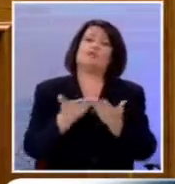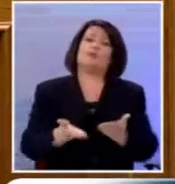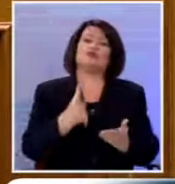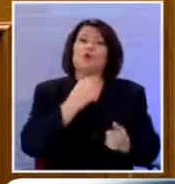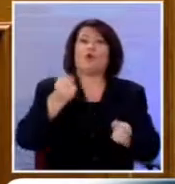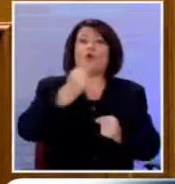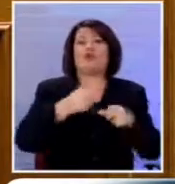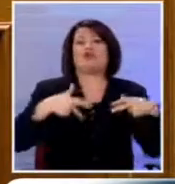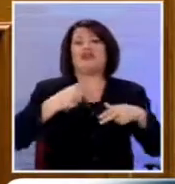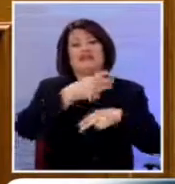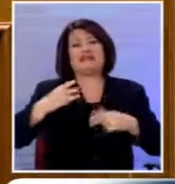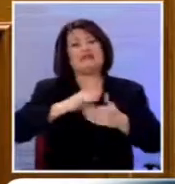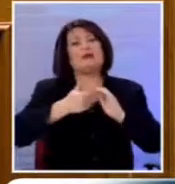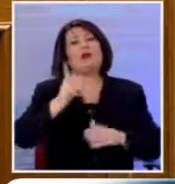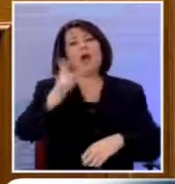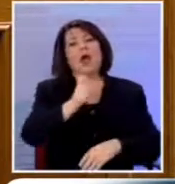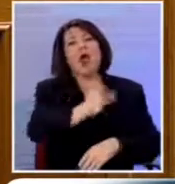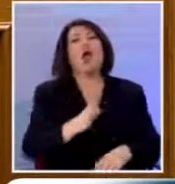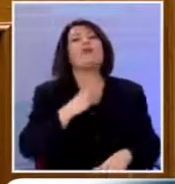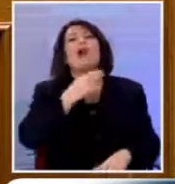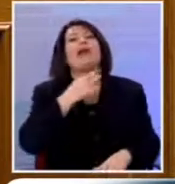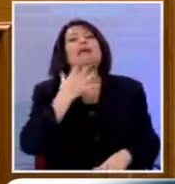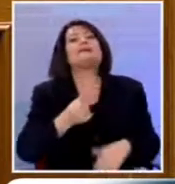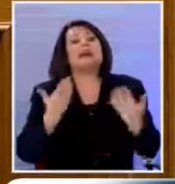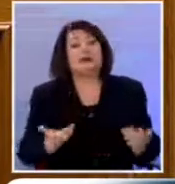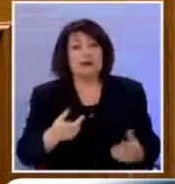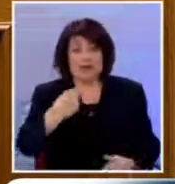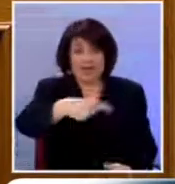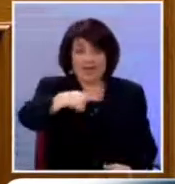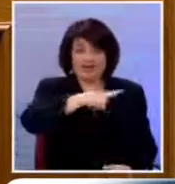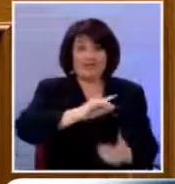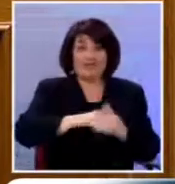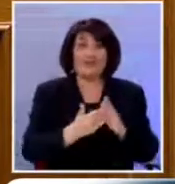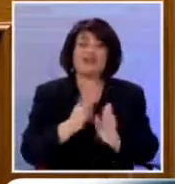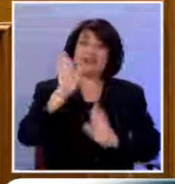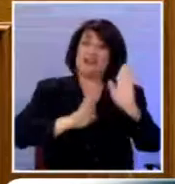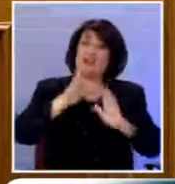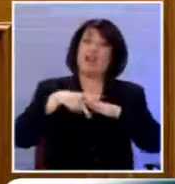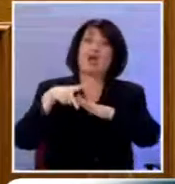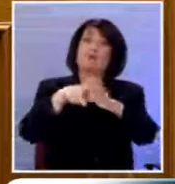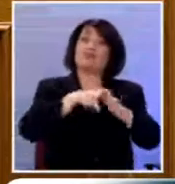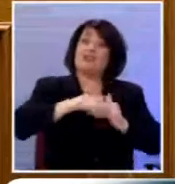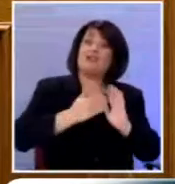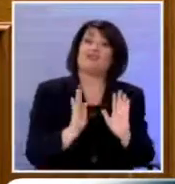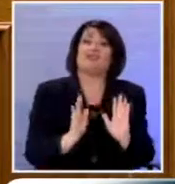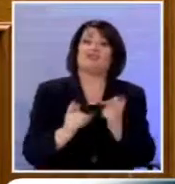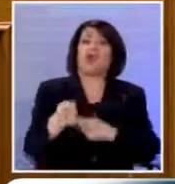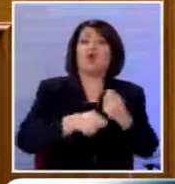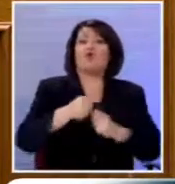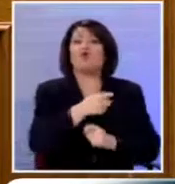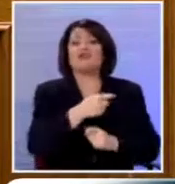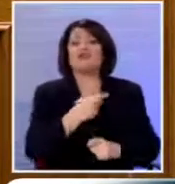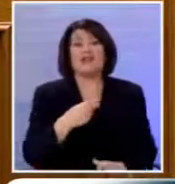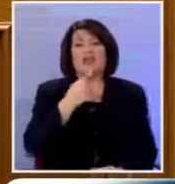ΣΥΡΙΖΑ νοιάζεται για τον άνθρωπο και τις ανάγκες του. Εσείς νοιάζεστε για τις αγορές και τους τραπεζίτες. Δεν είναι